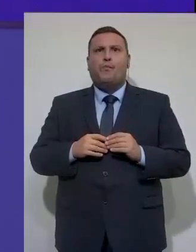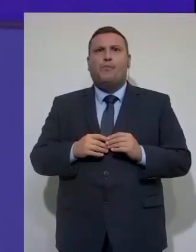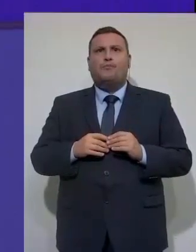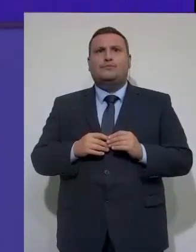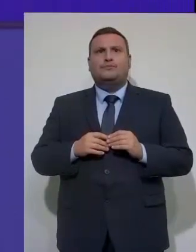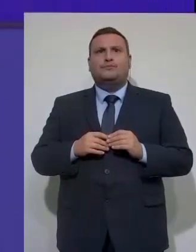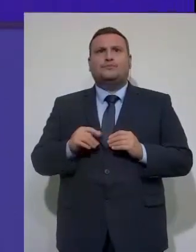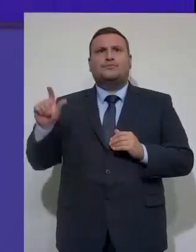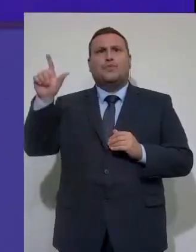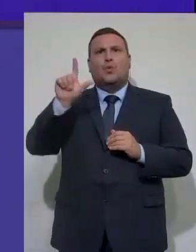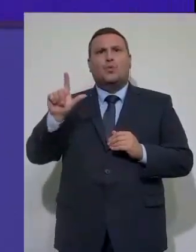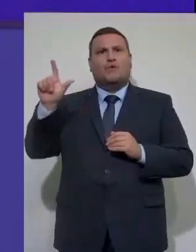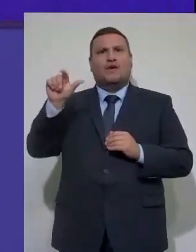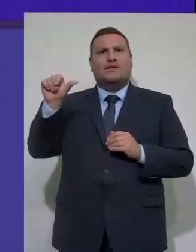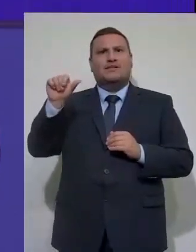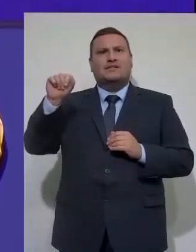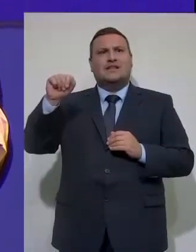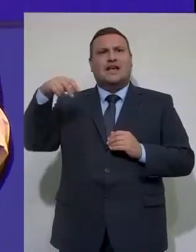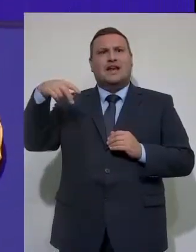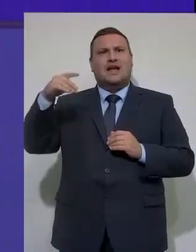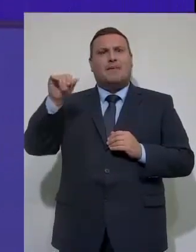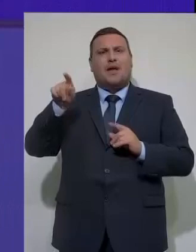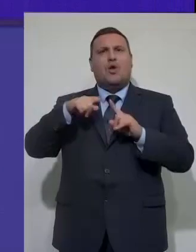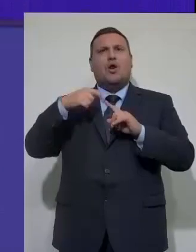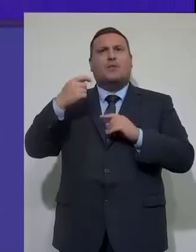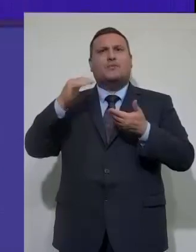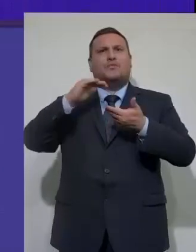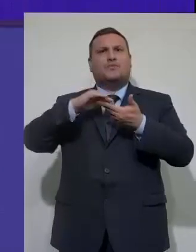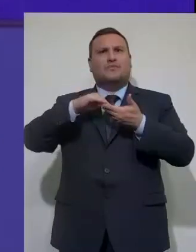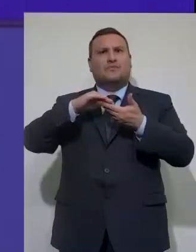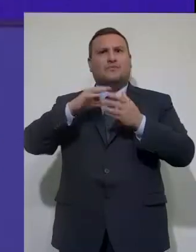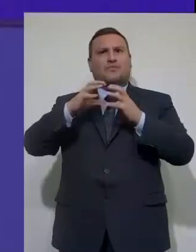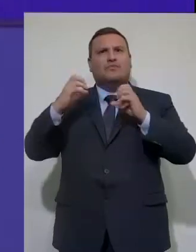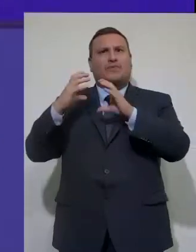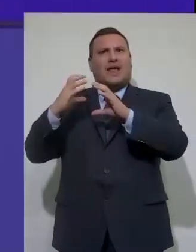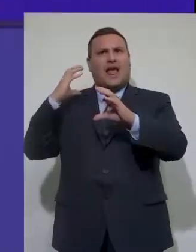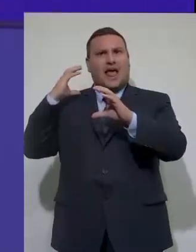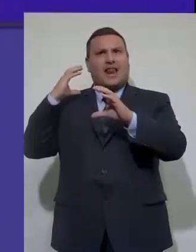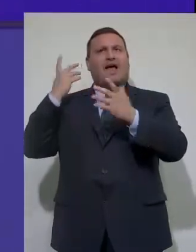Ludovica Sampaolesi, direttore generale dell'Associazione Produttori Caravan e Camper. E